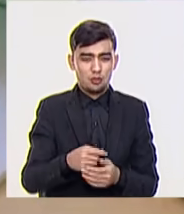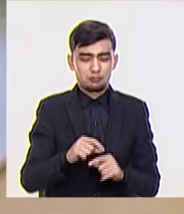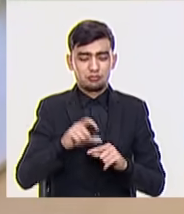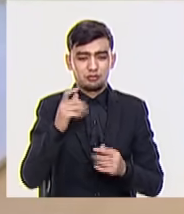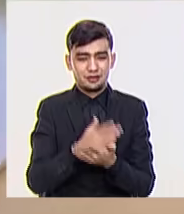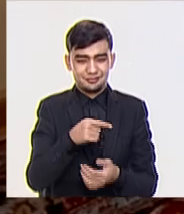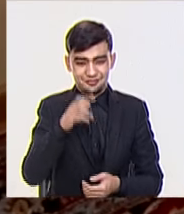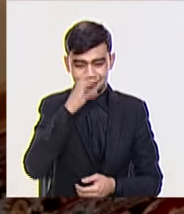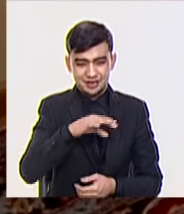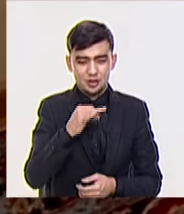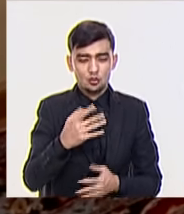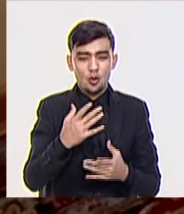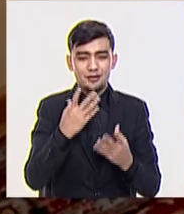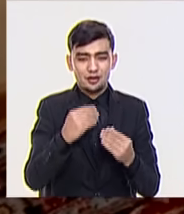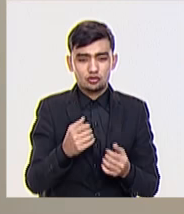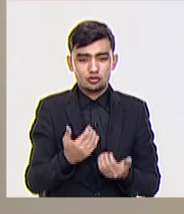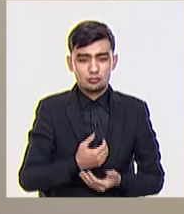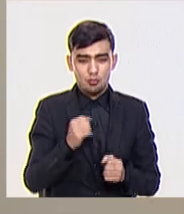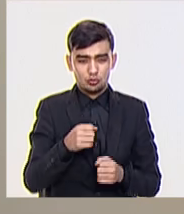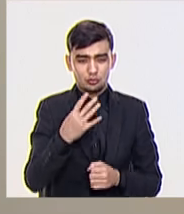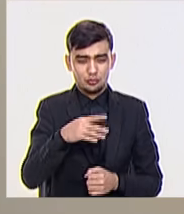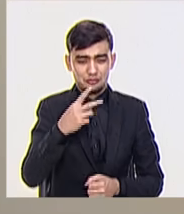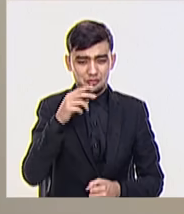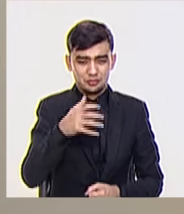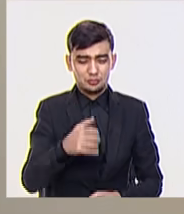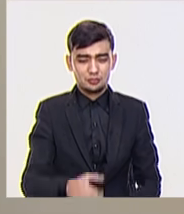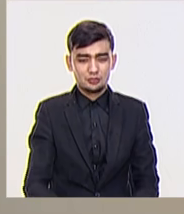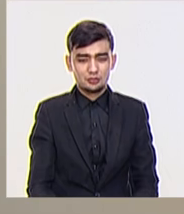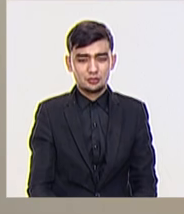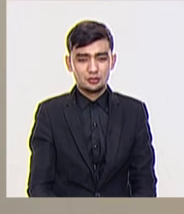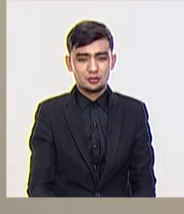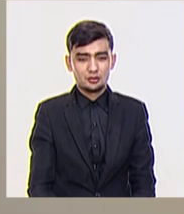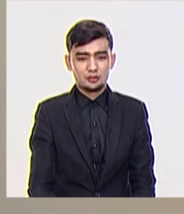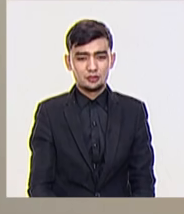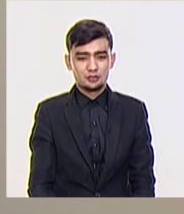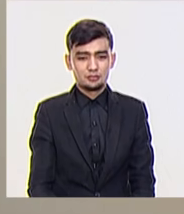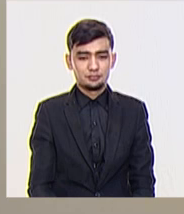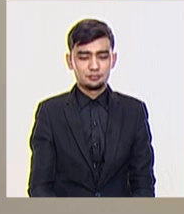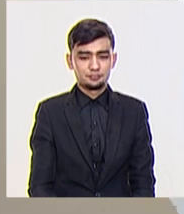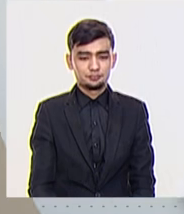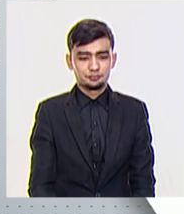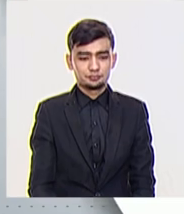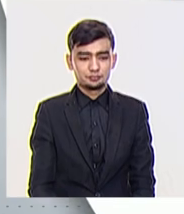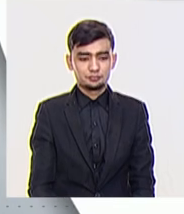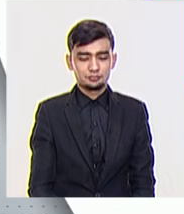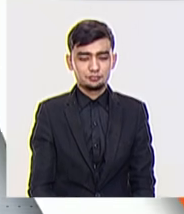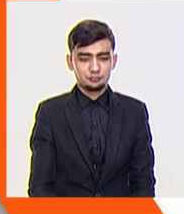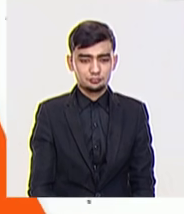біздің елде қанша күн өмір сүруге болады? Қазіргі таңда біз 2 айдың коммуналдық төлемін төлемей отырмыз.